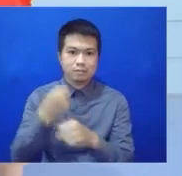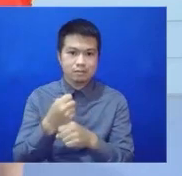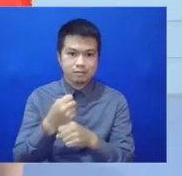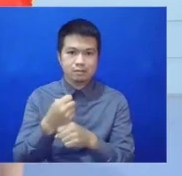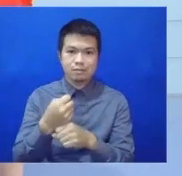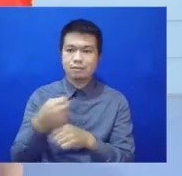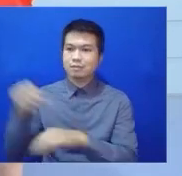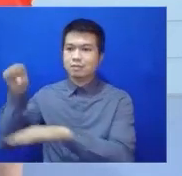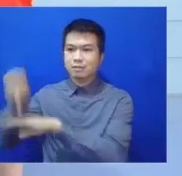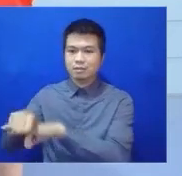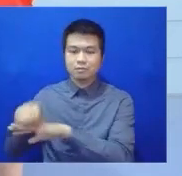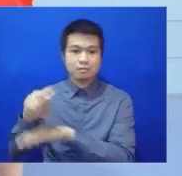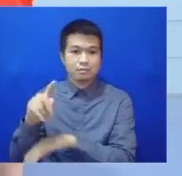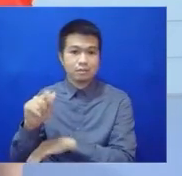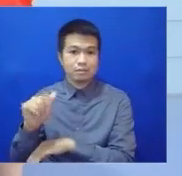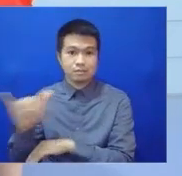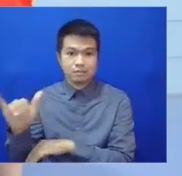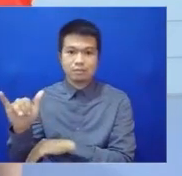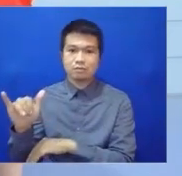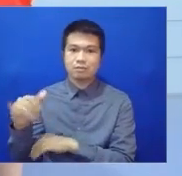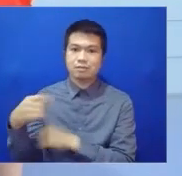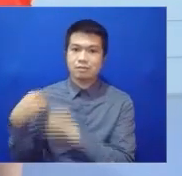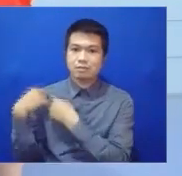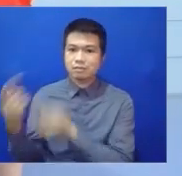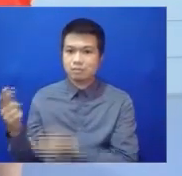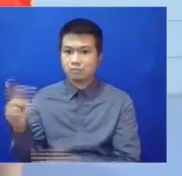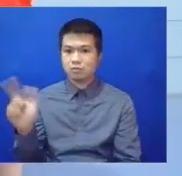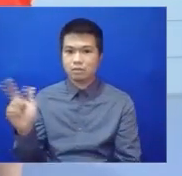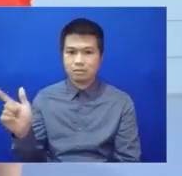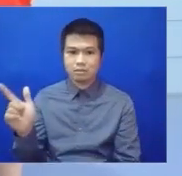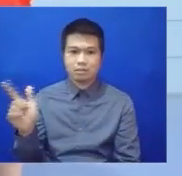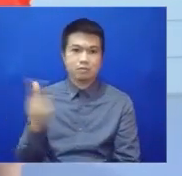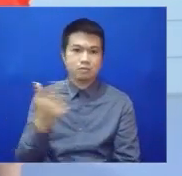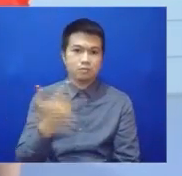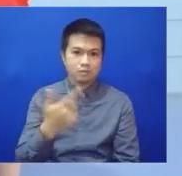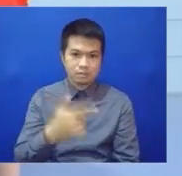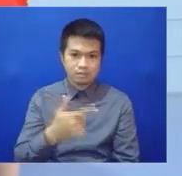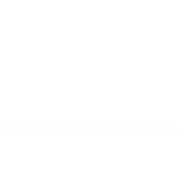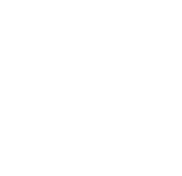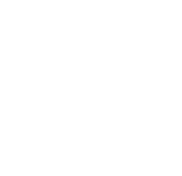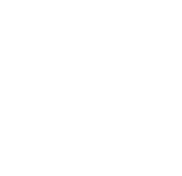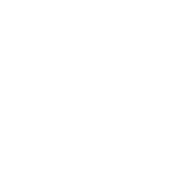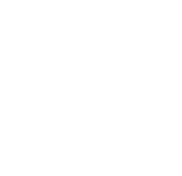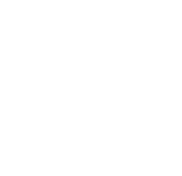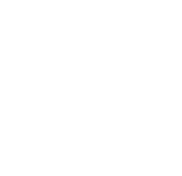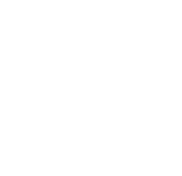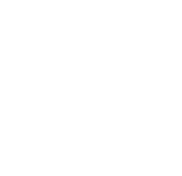ang kailangan para maiuwi ng ating bansa ang 2 Olympic gold.